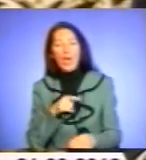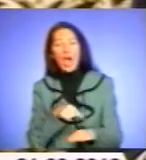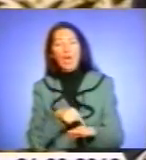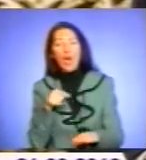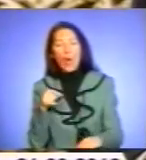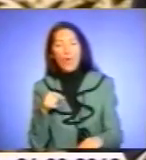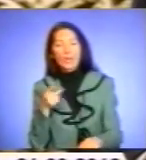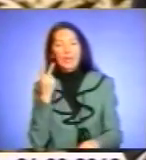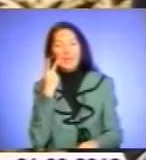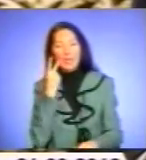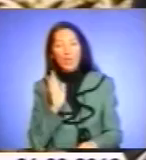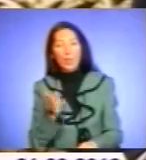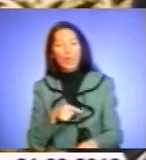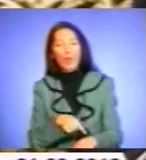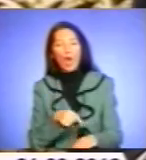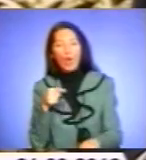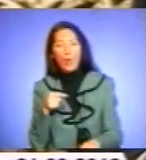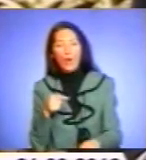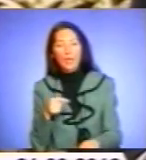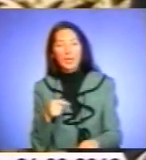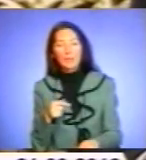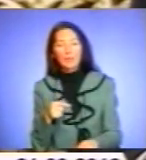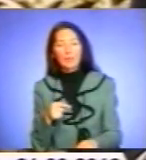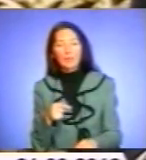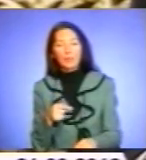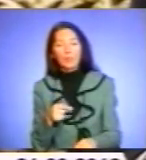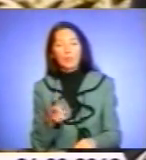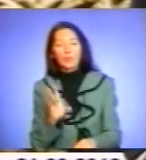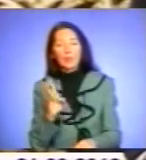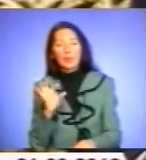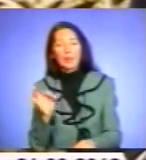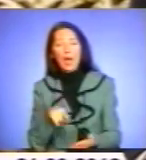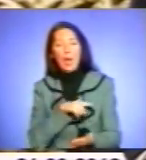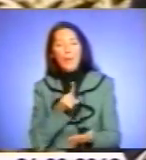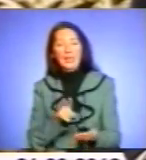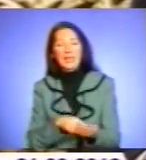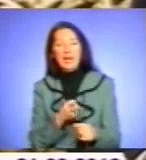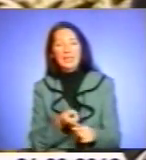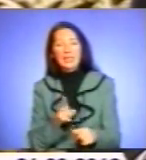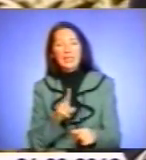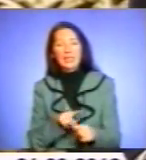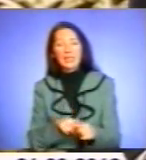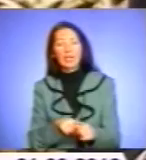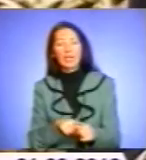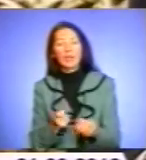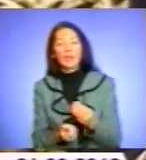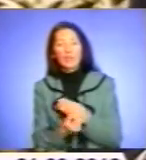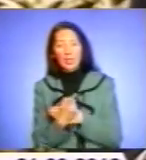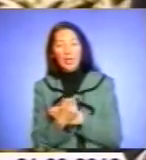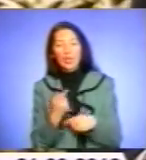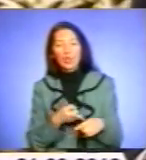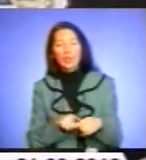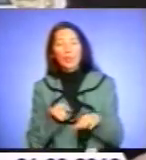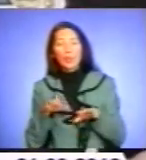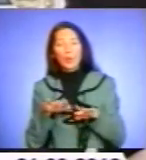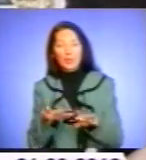реагували завжди і будемо реагувати на питання, які виникають в цьому